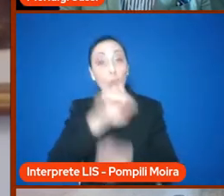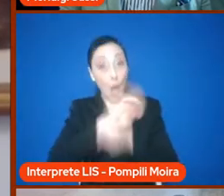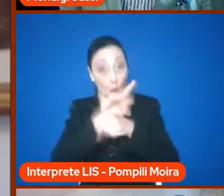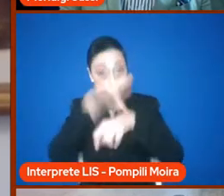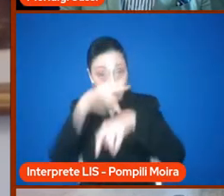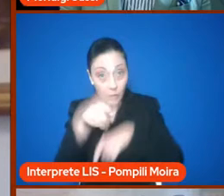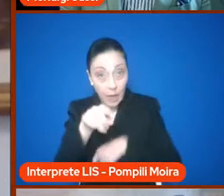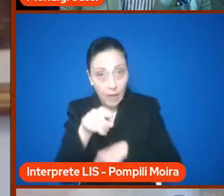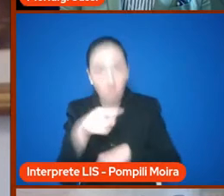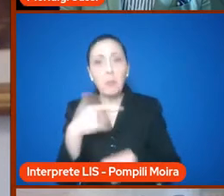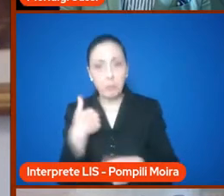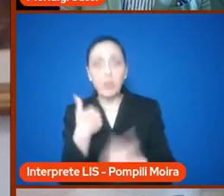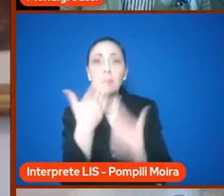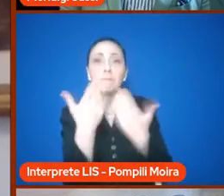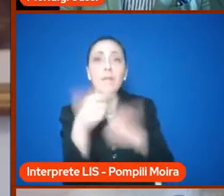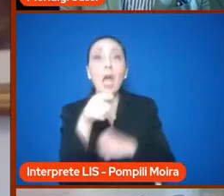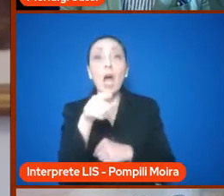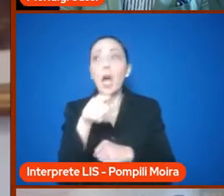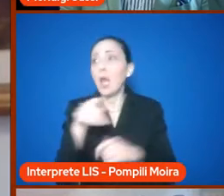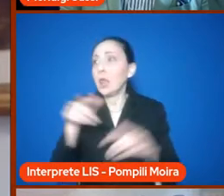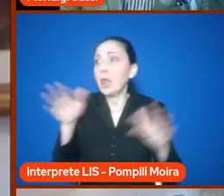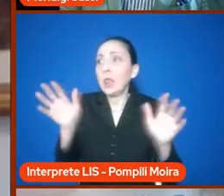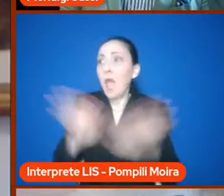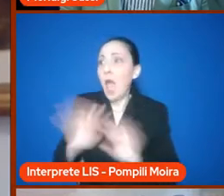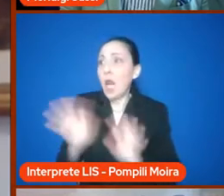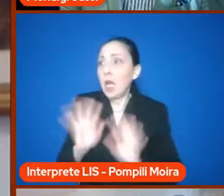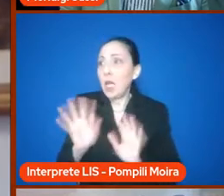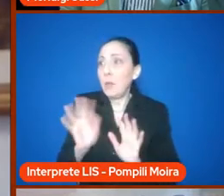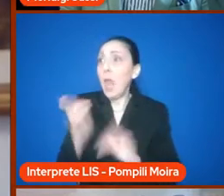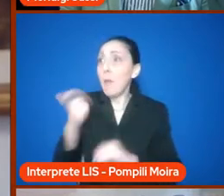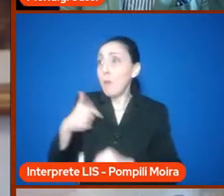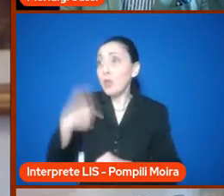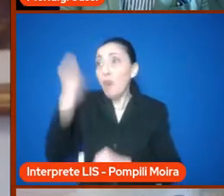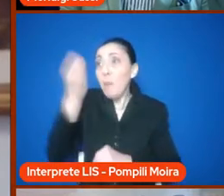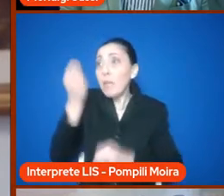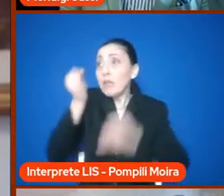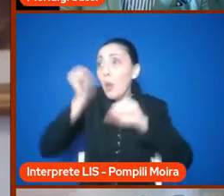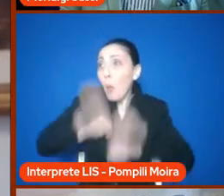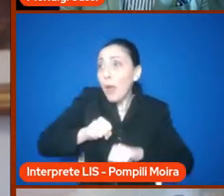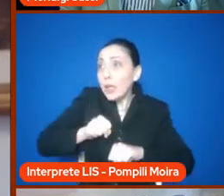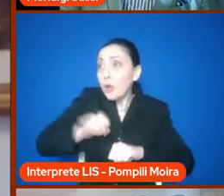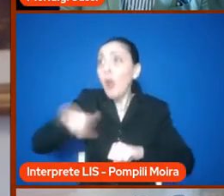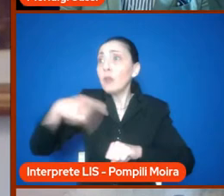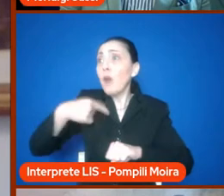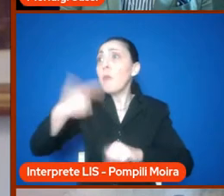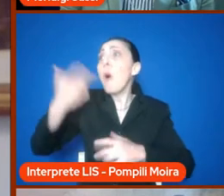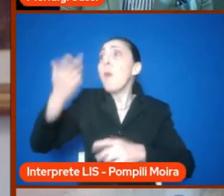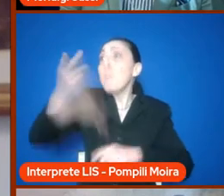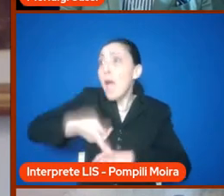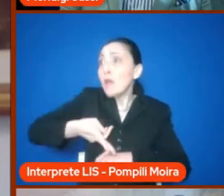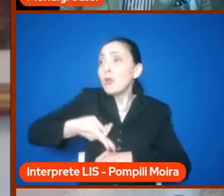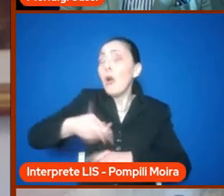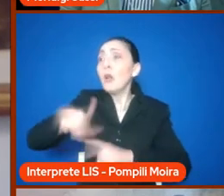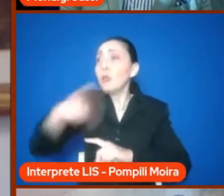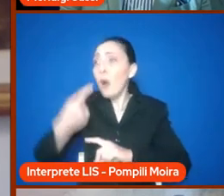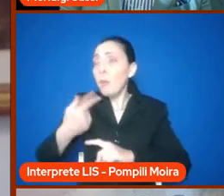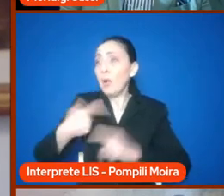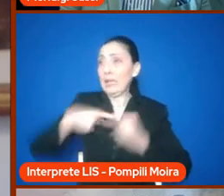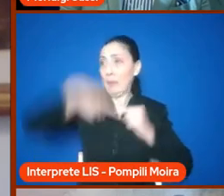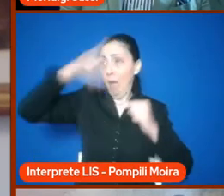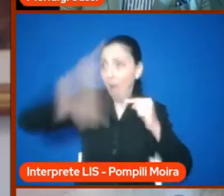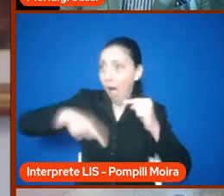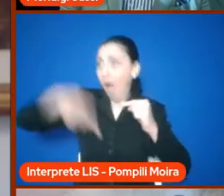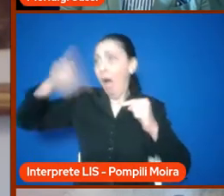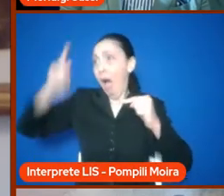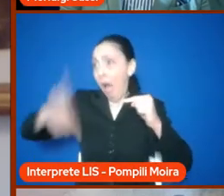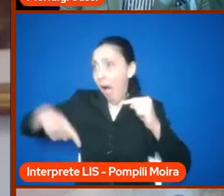terribile, perché tu pensi di esserne uscito e invece ti riprende, poi ti senti meglio e invece ti riprende. E oggi